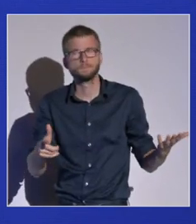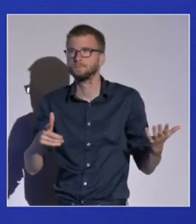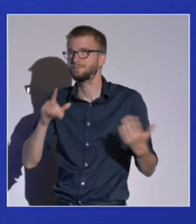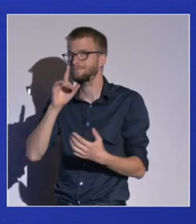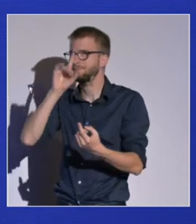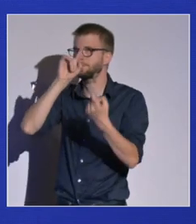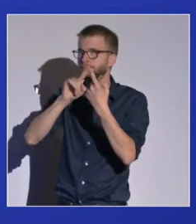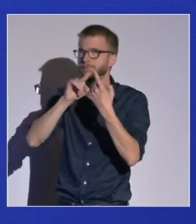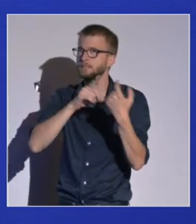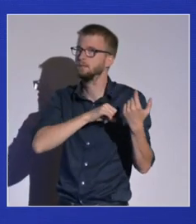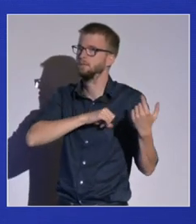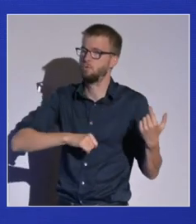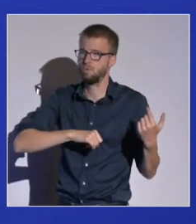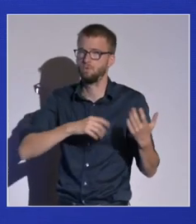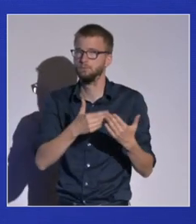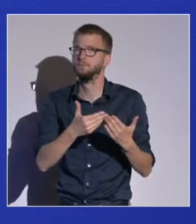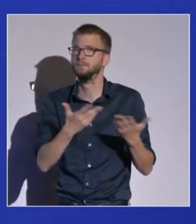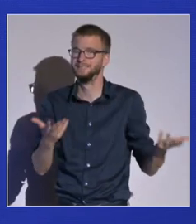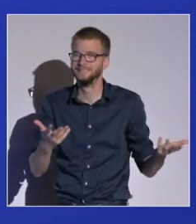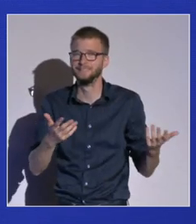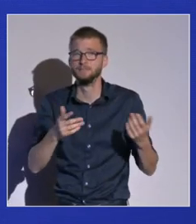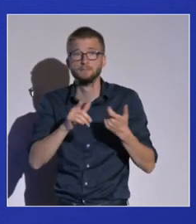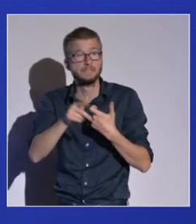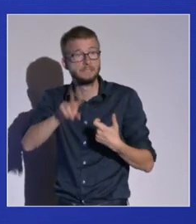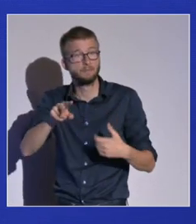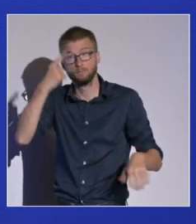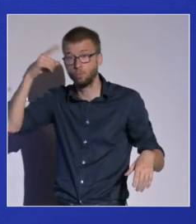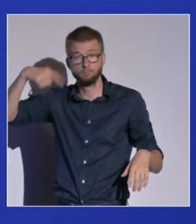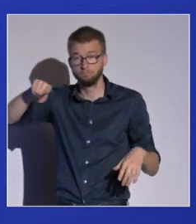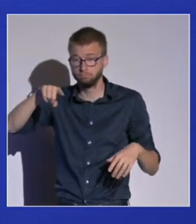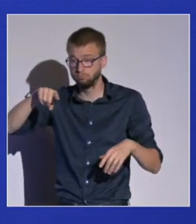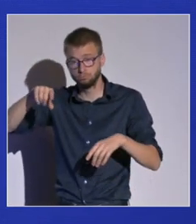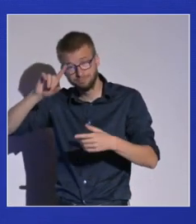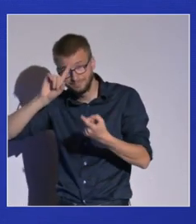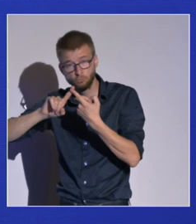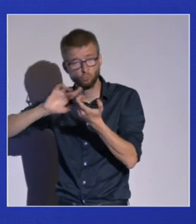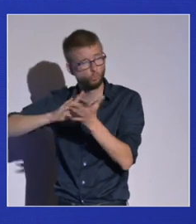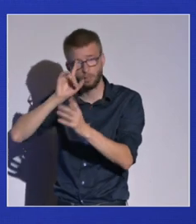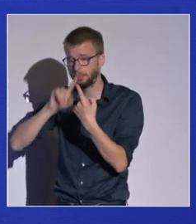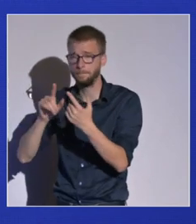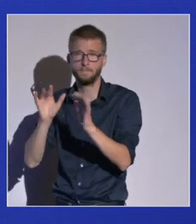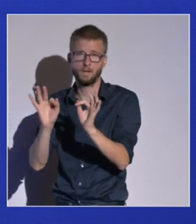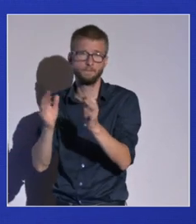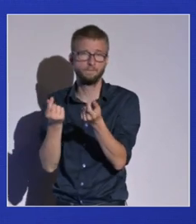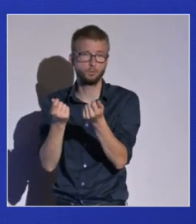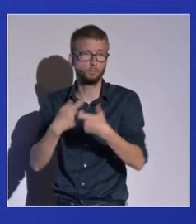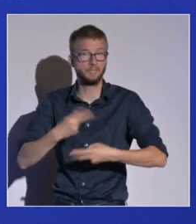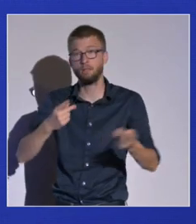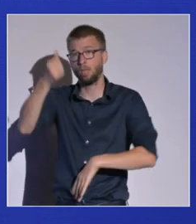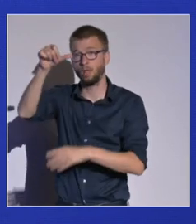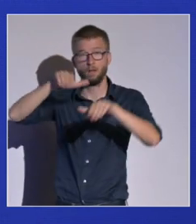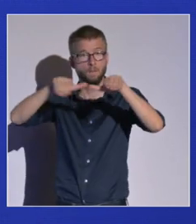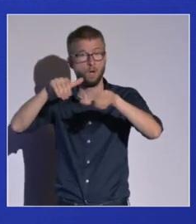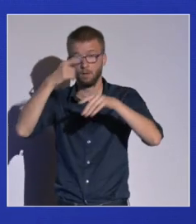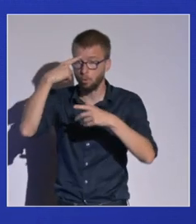enjeu que celui-là, et c'est vrai pour l'ensemble des finances publiques. Il n'y a qu'un moyen de s'en sortir, et vous allez là encore